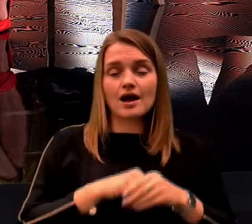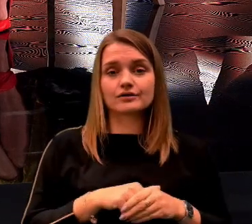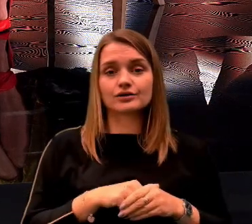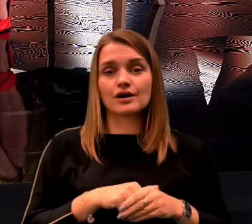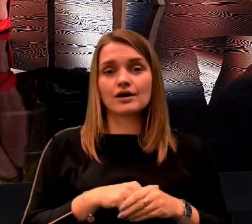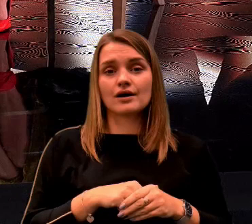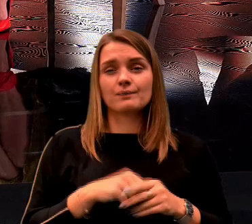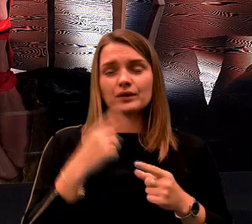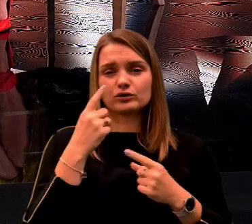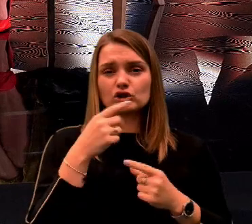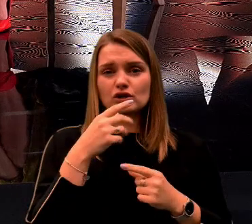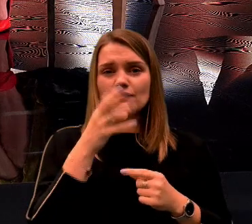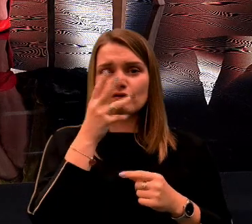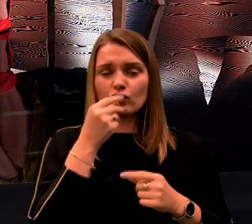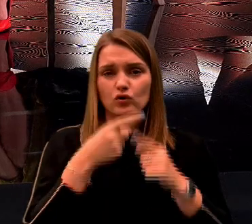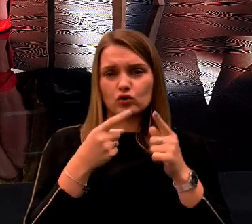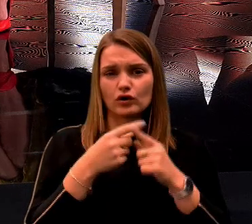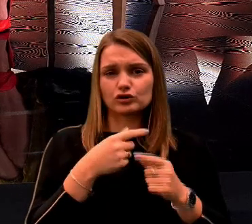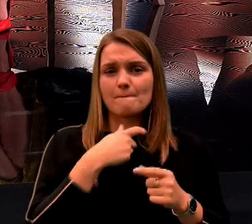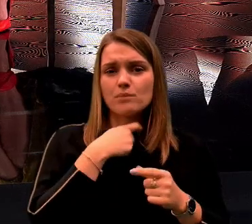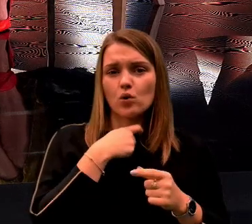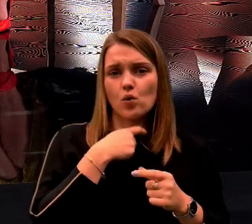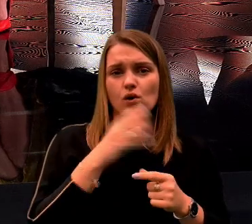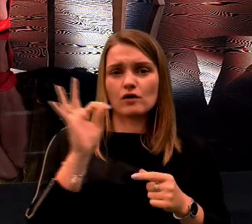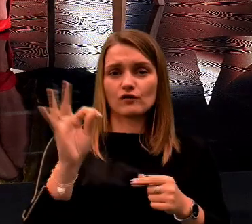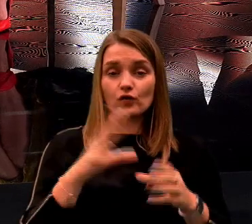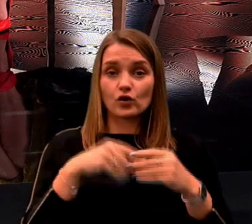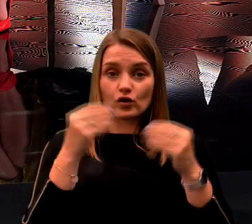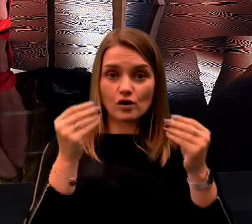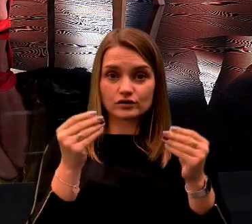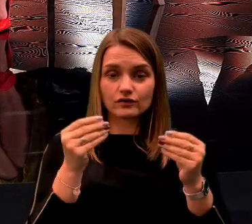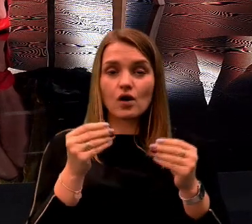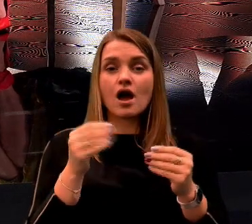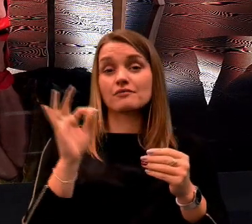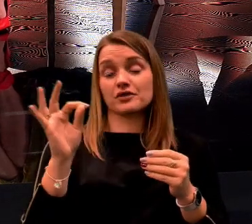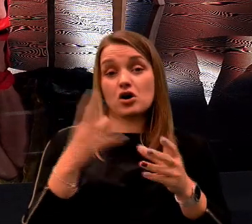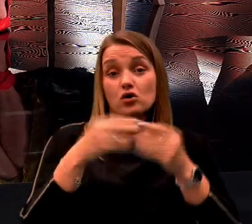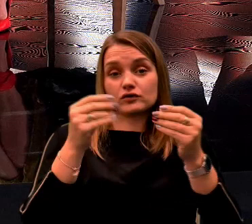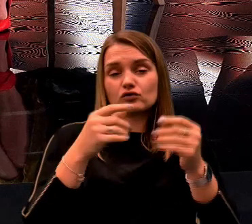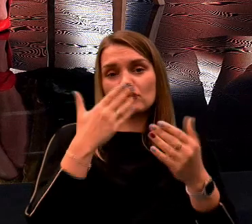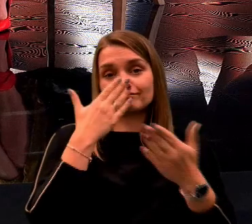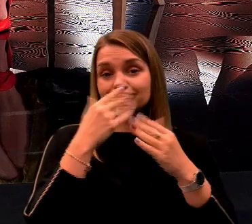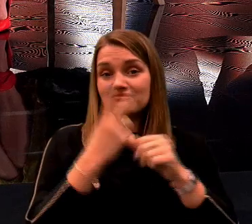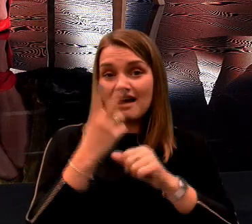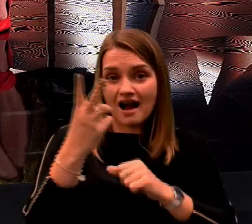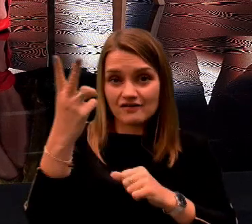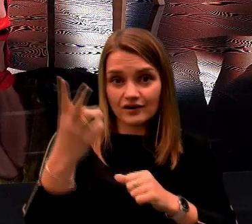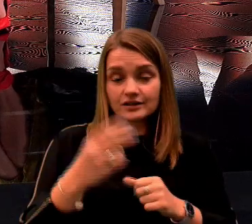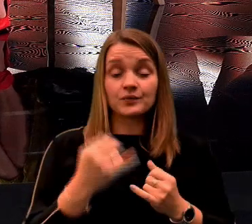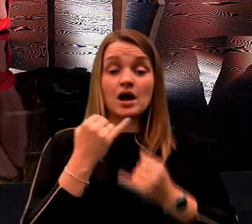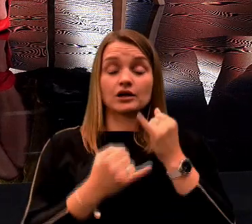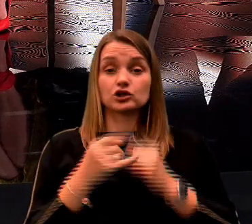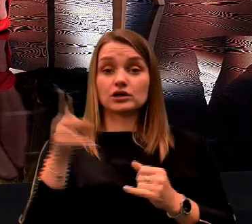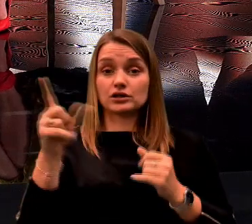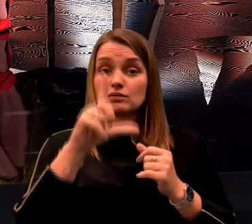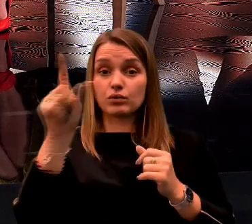trochę ci blokuje ten rozwój. Dla ciebie rozwój jest rozumiany jako awans, ale być może jeżeli poszedłbyś do